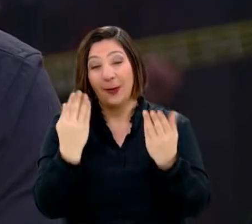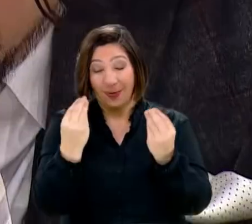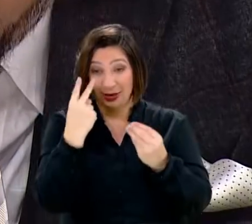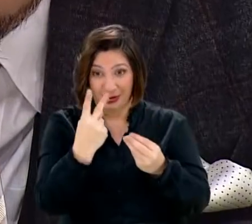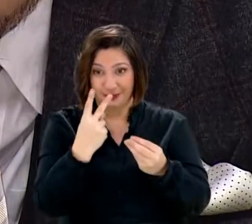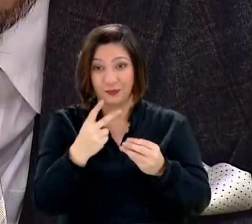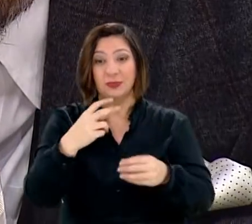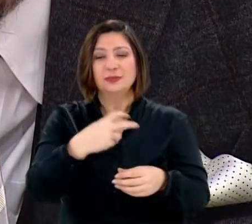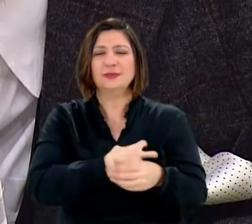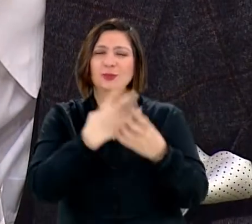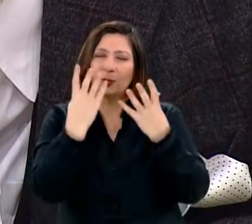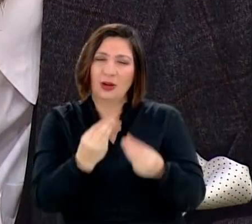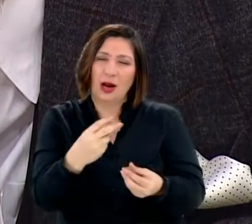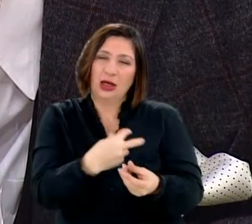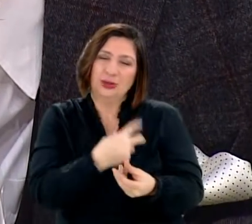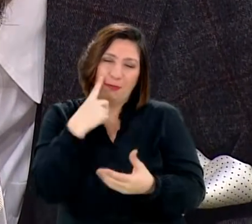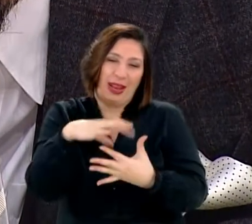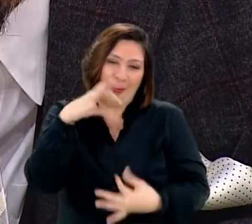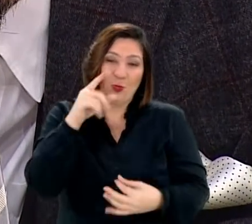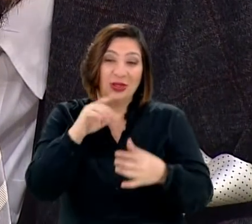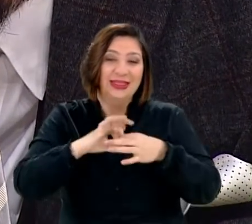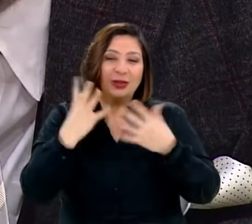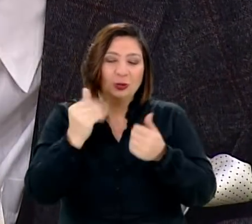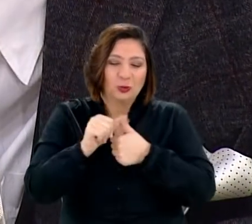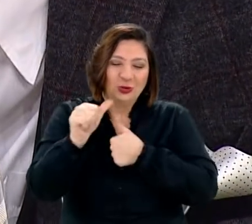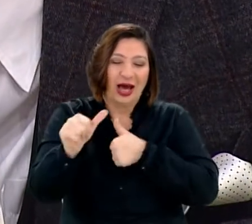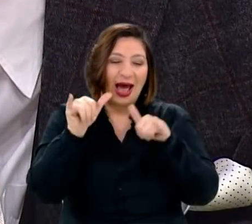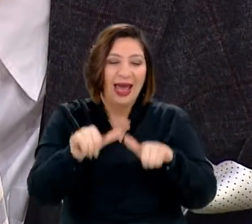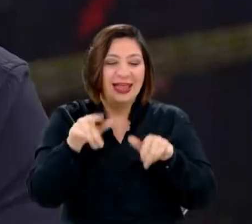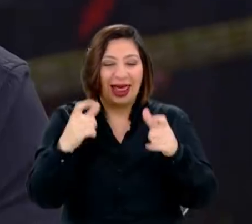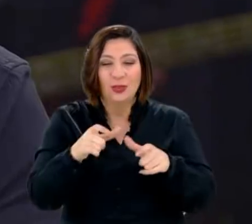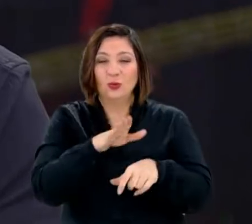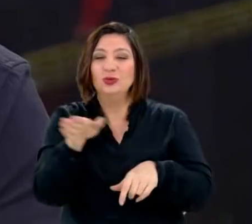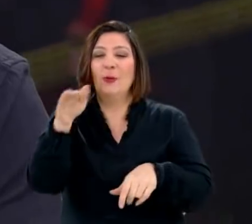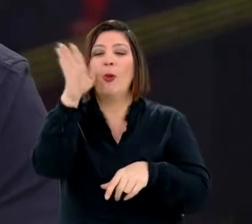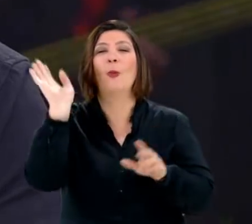bak. Aşık olmaya aşık biriyim. Bu nedenle çok uzun süre aynı yerde uçamıyorum.